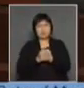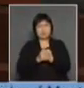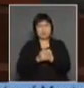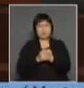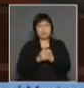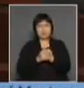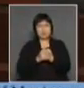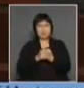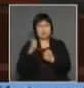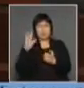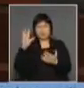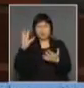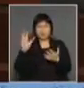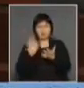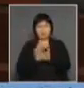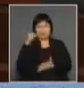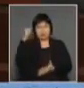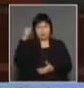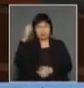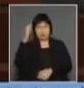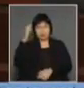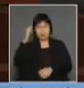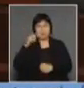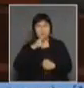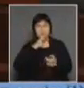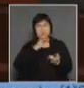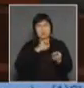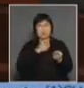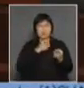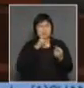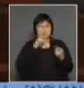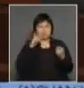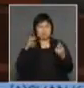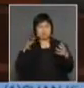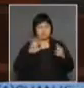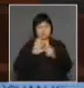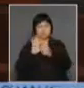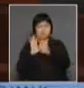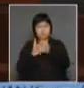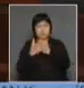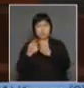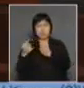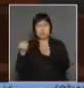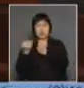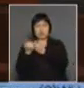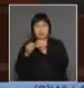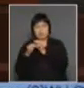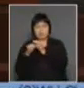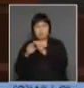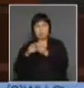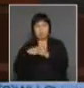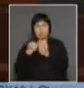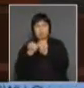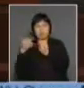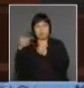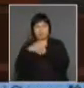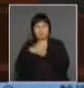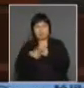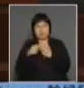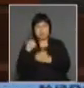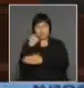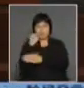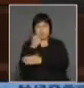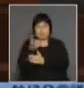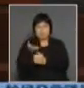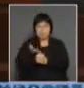不響，雙學下令圍堵在先，示威者暴力衝擊和挑引警方的強